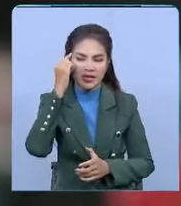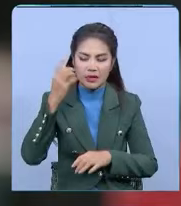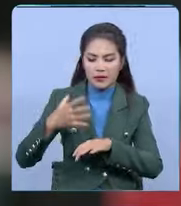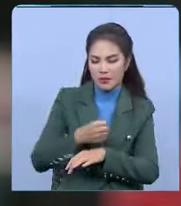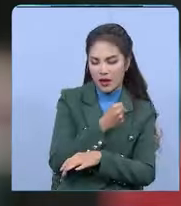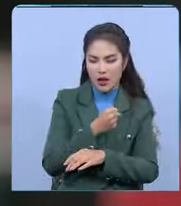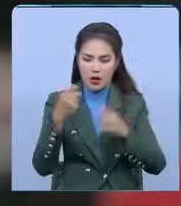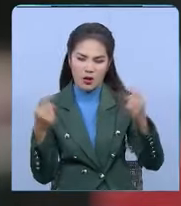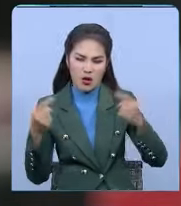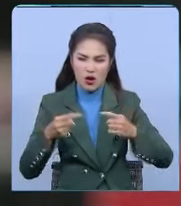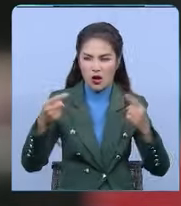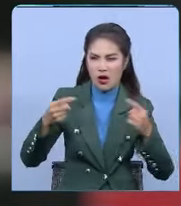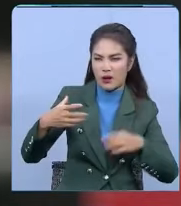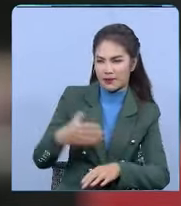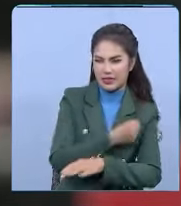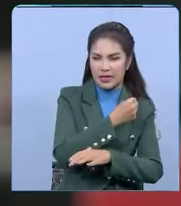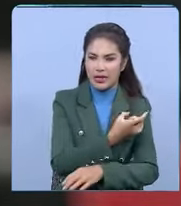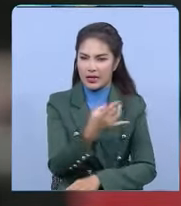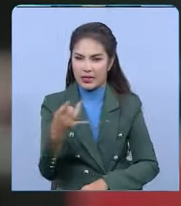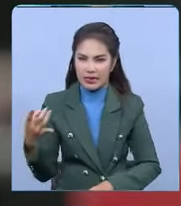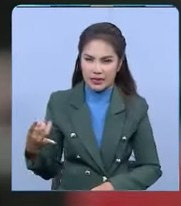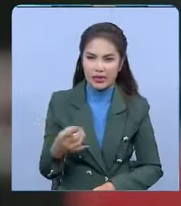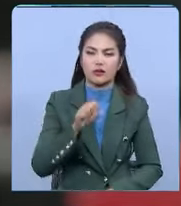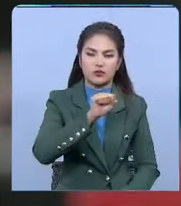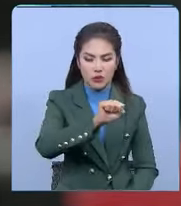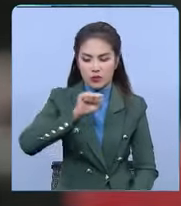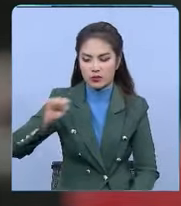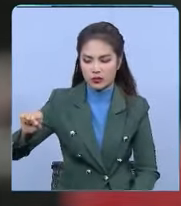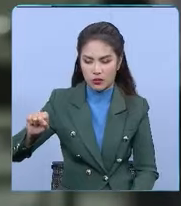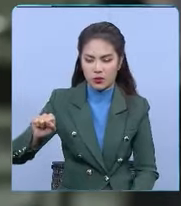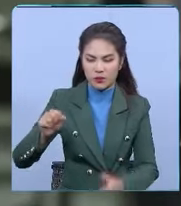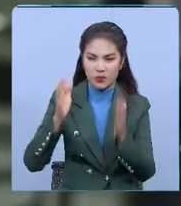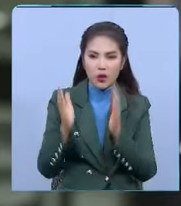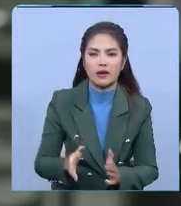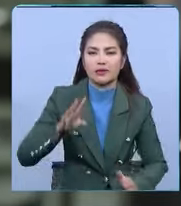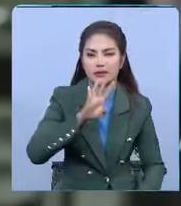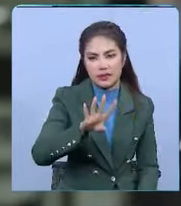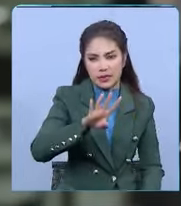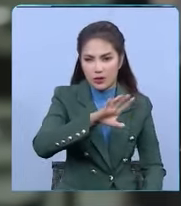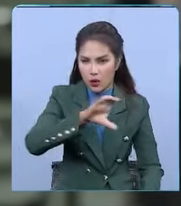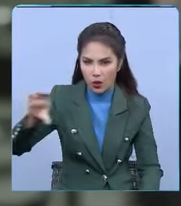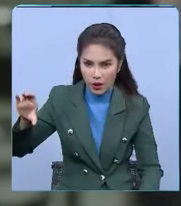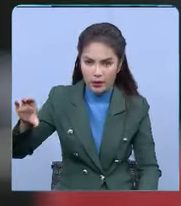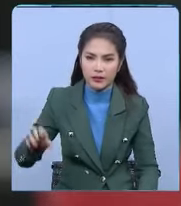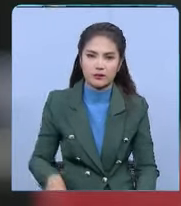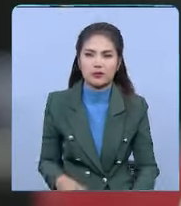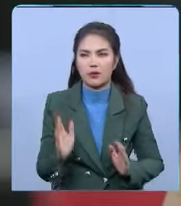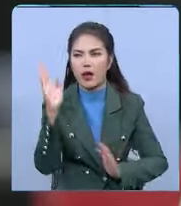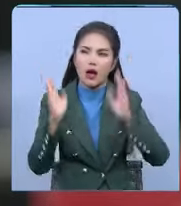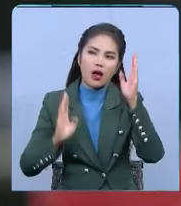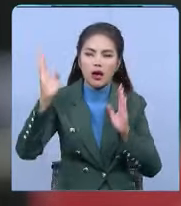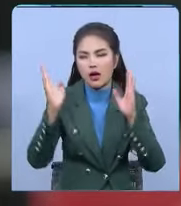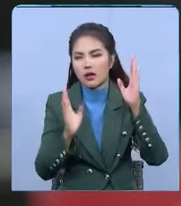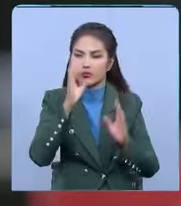ความขัดแย้งทางการเมืองเราก็มีส.ส.อยู่400เขตก็ไปว่ากันในสภาจะเอายังไงก็มีวิ